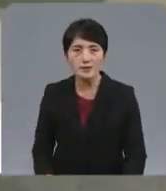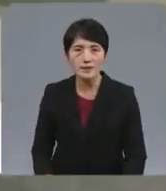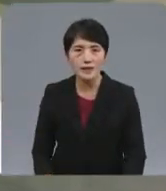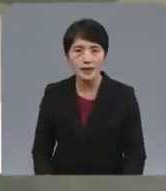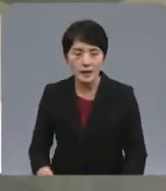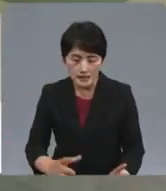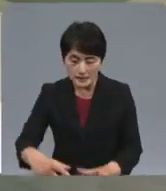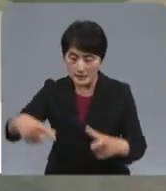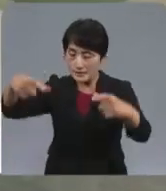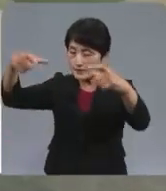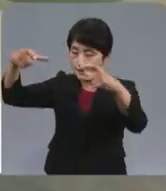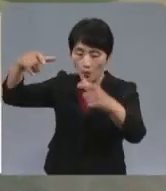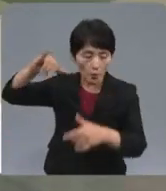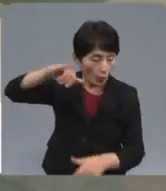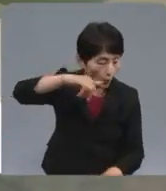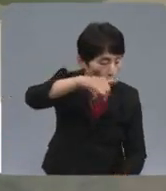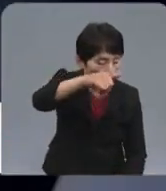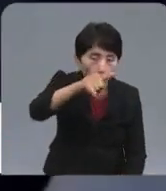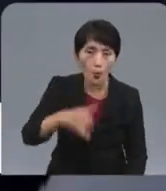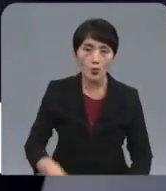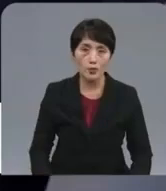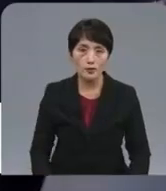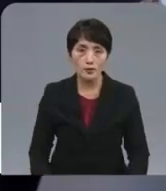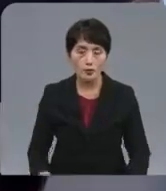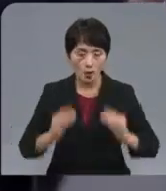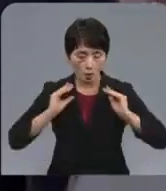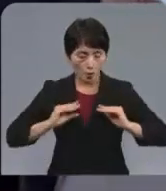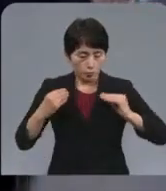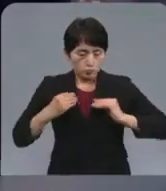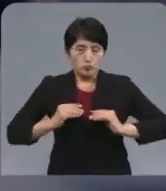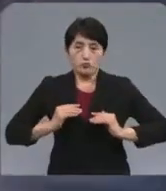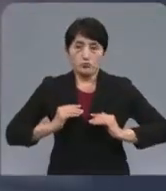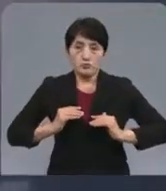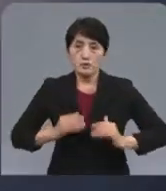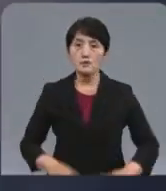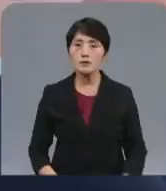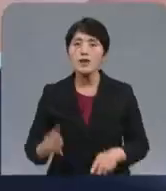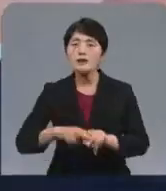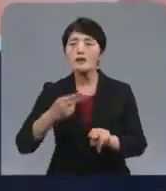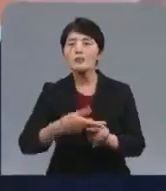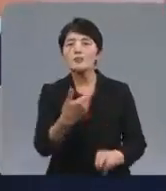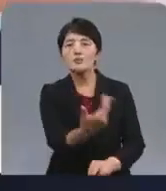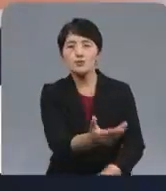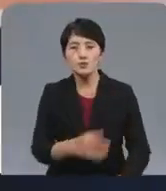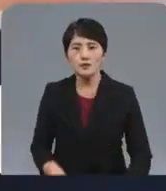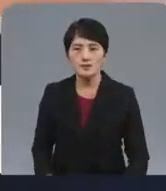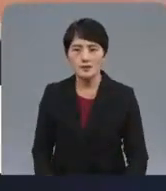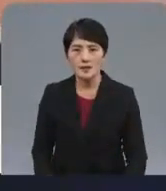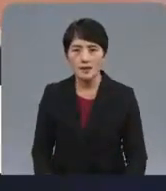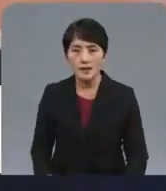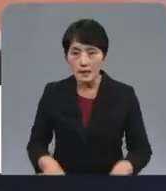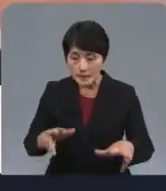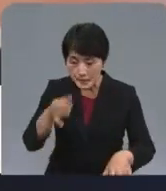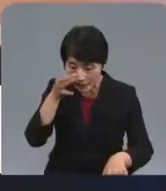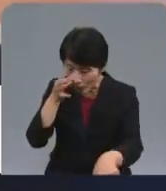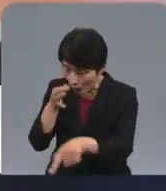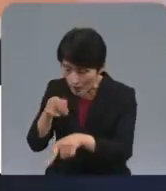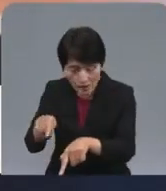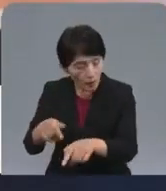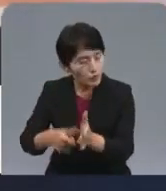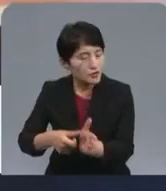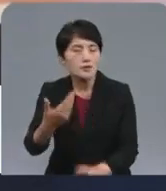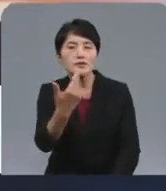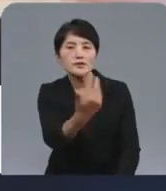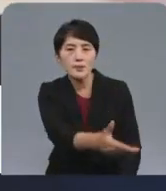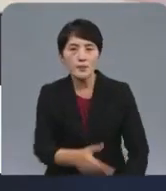phía Nga còn tặng ông nhiều loại máy bay không người lái John và áo chống đạn được sản xuất tại vùng Fi mosky Mặt khác kết quả của cuộc